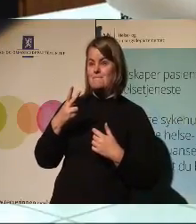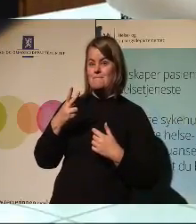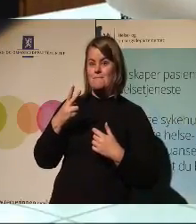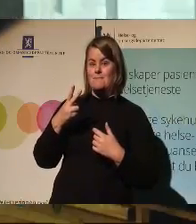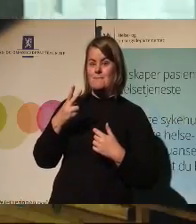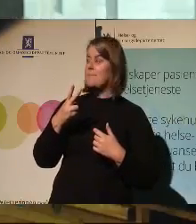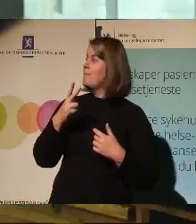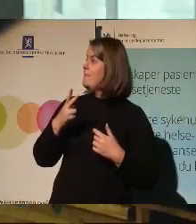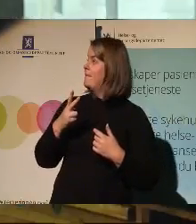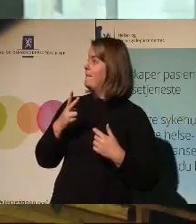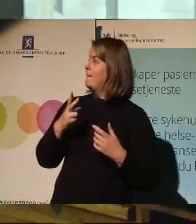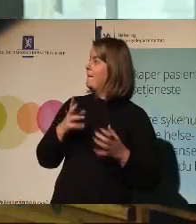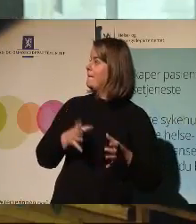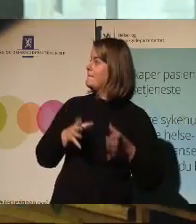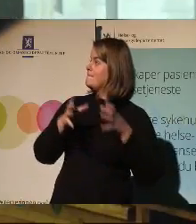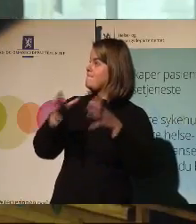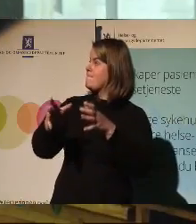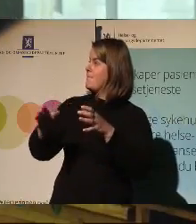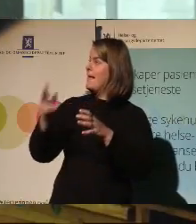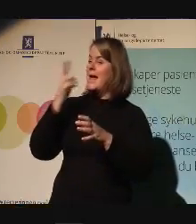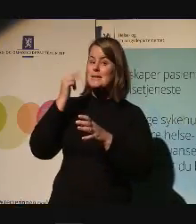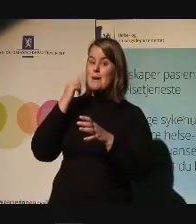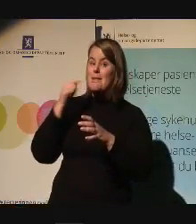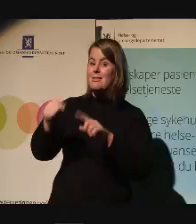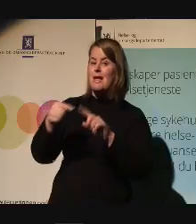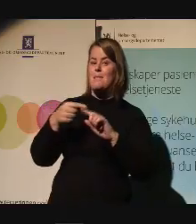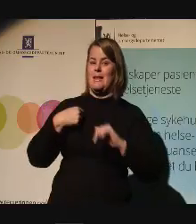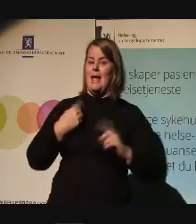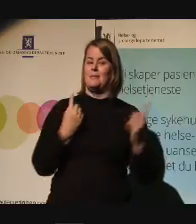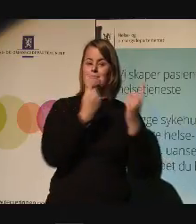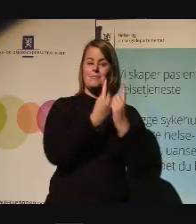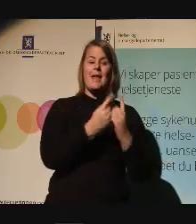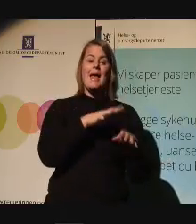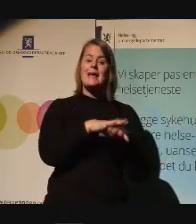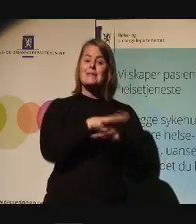se eksperimentet, så skal jeg gå og snakke med en ekspert.